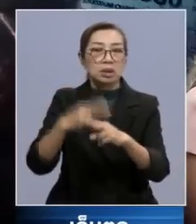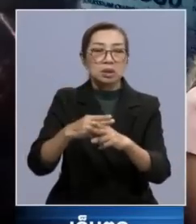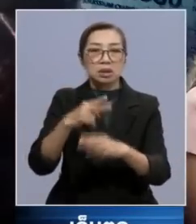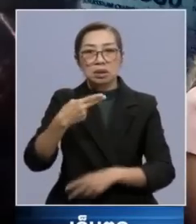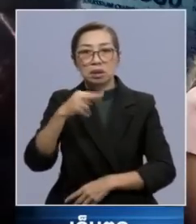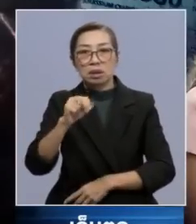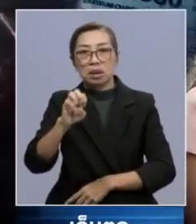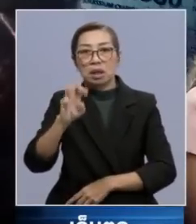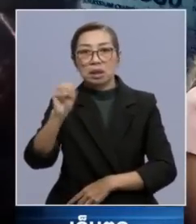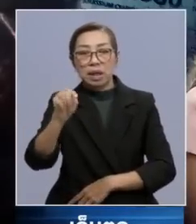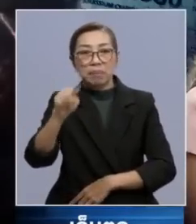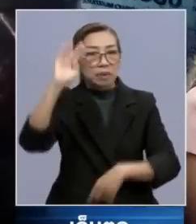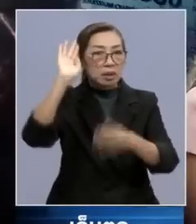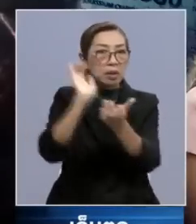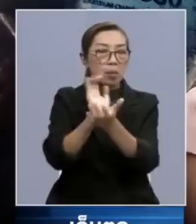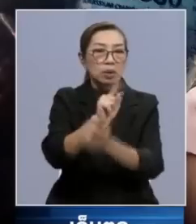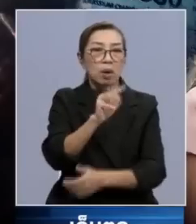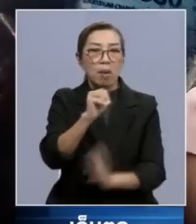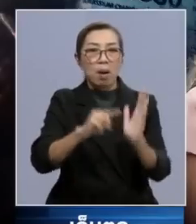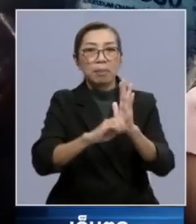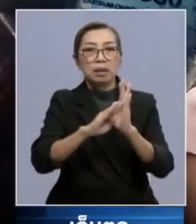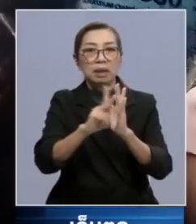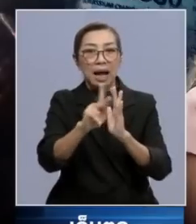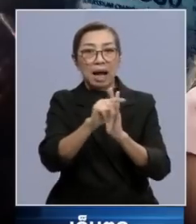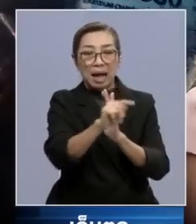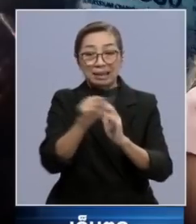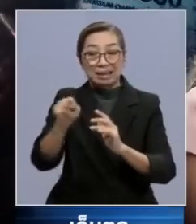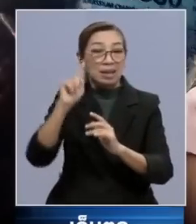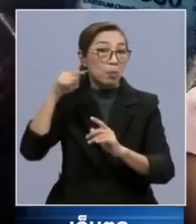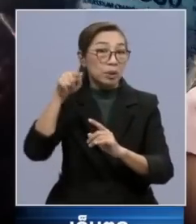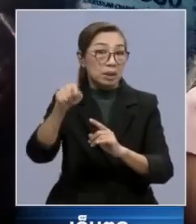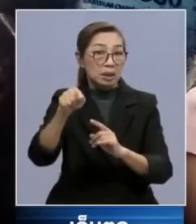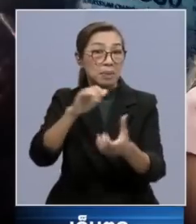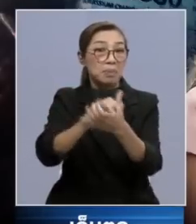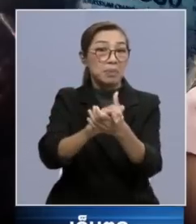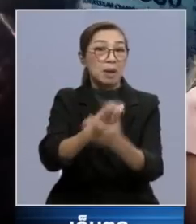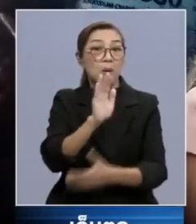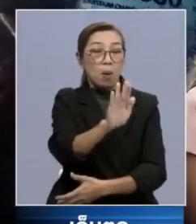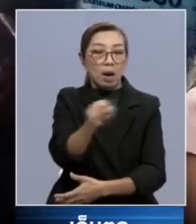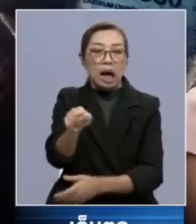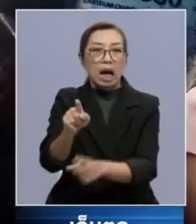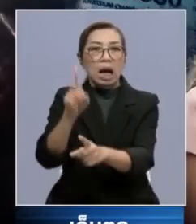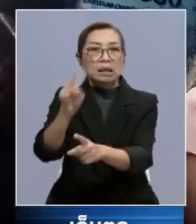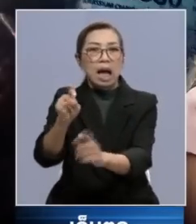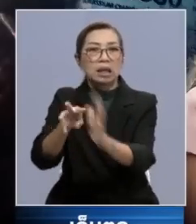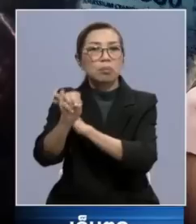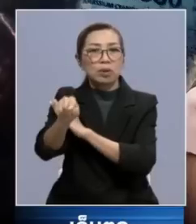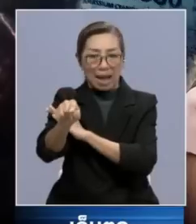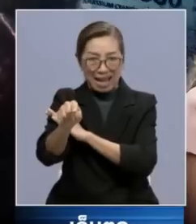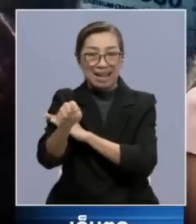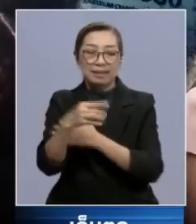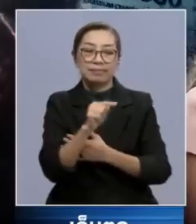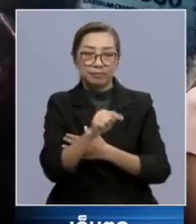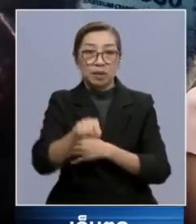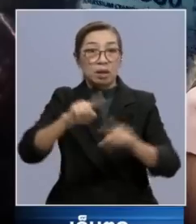มภรรยาในดาบตำรวจตม.บึงกาฬที่เสียชีวิตที่จังหวัดมุกดาหารและก่อนหน้านี้นะคะก็อนุมัติหมายจับไปแล้ว